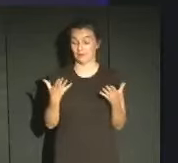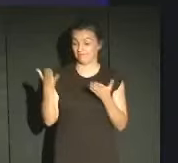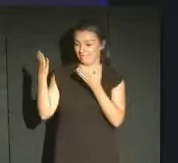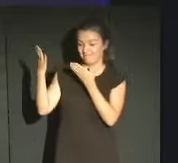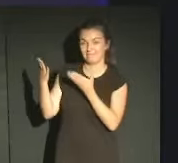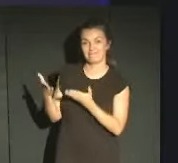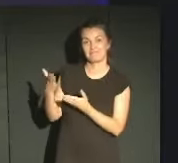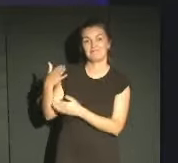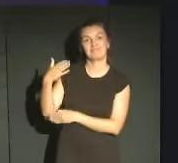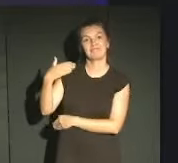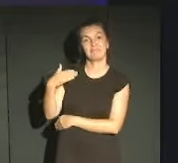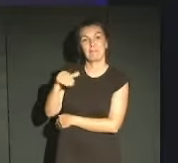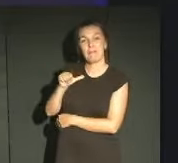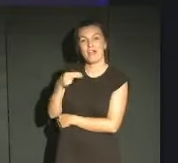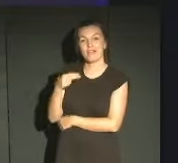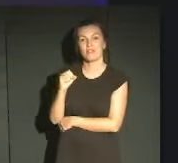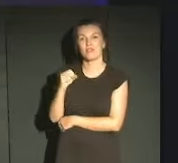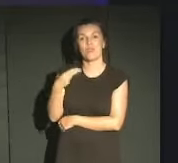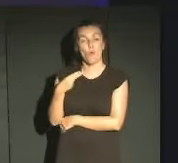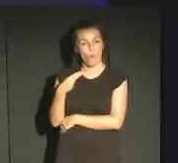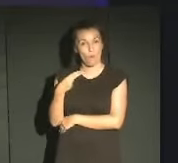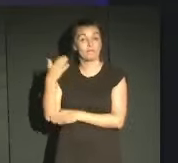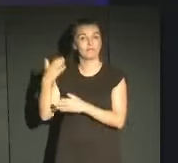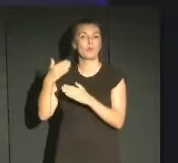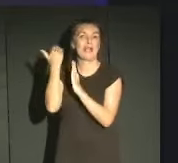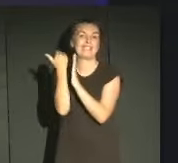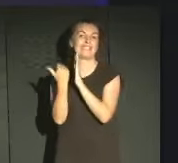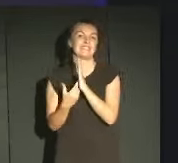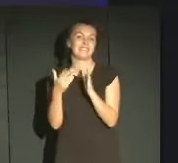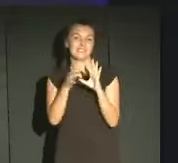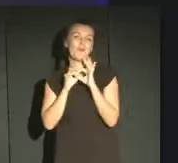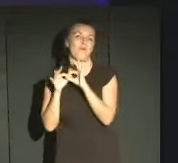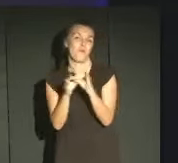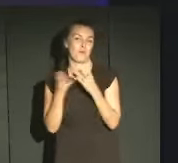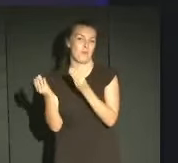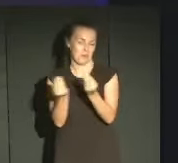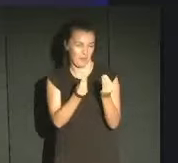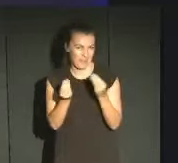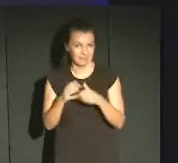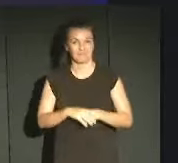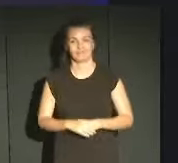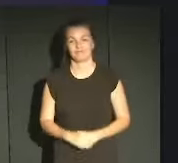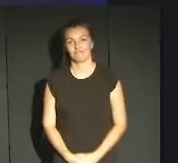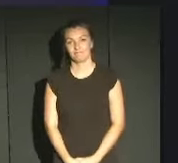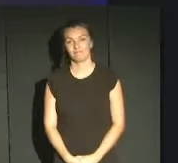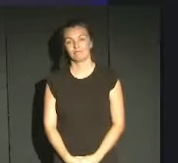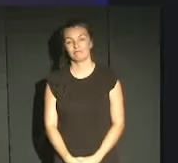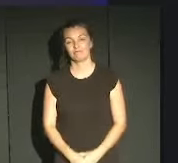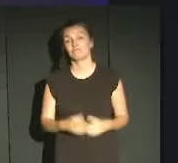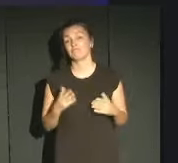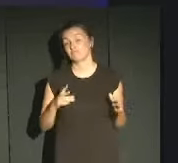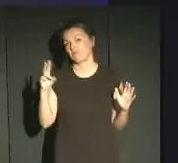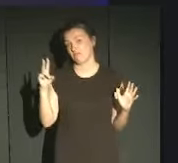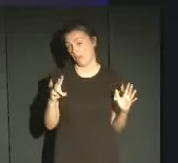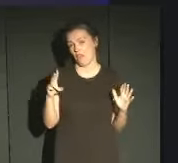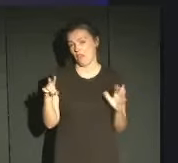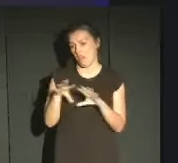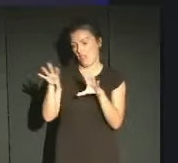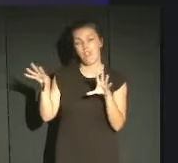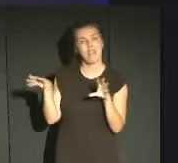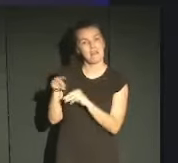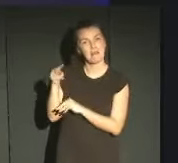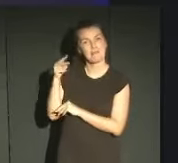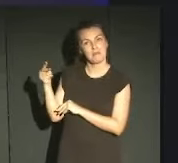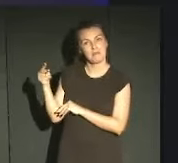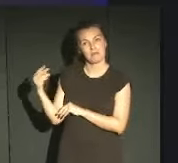Manon sur la liste union populaire ben c'est vrai que quand Manon et son équipe a